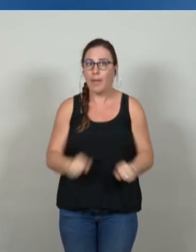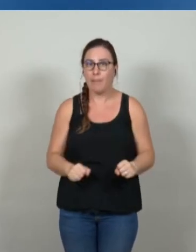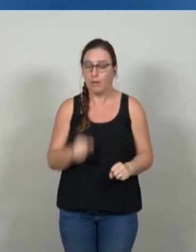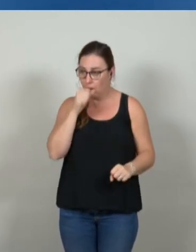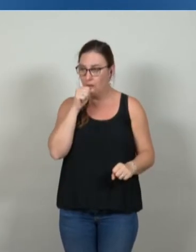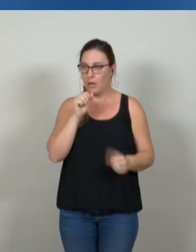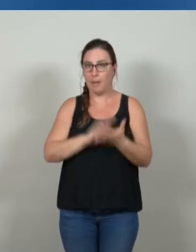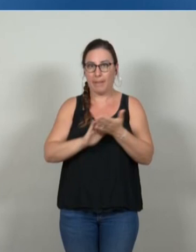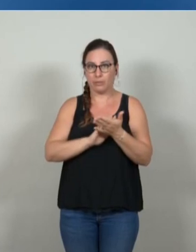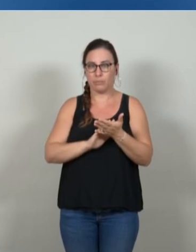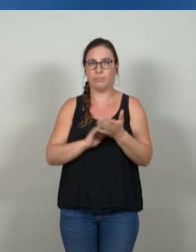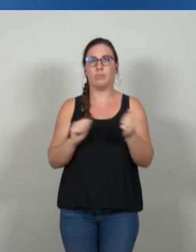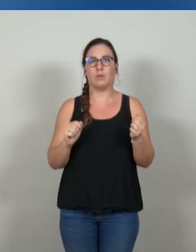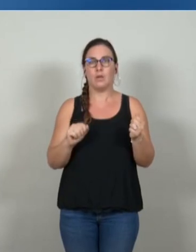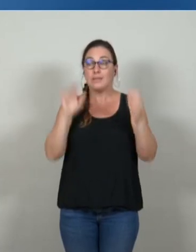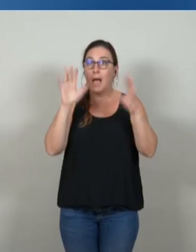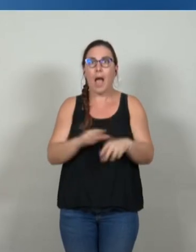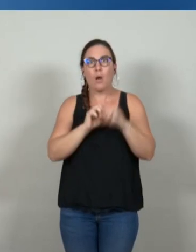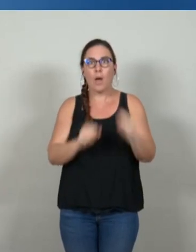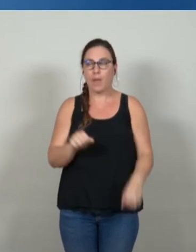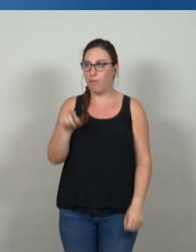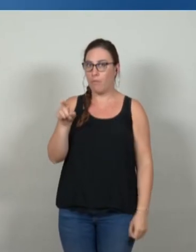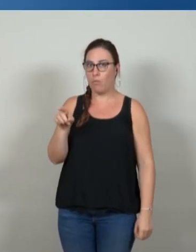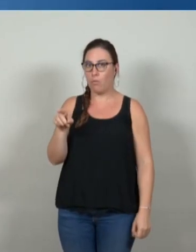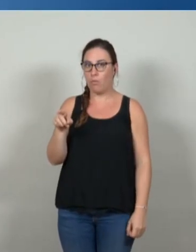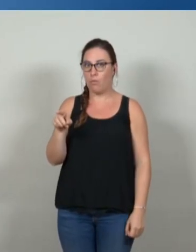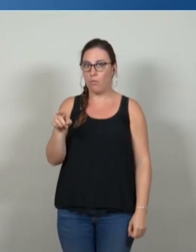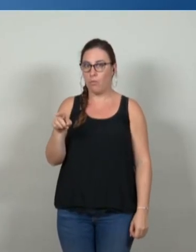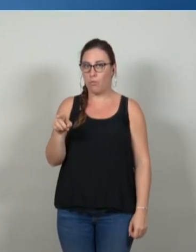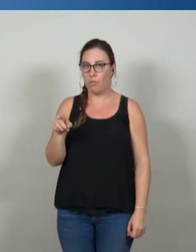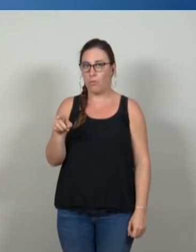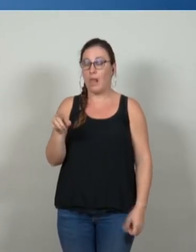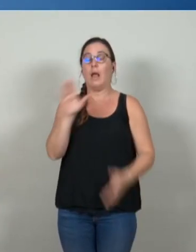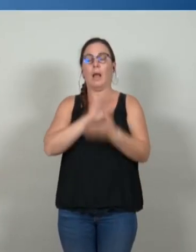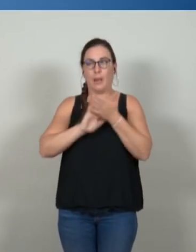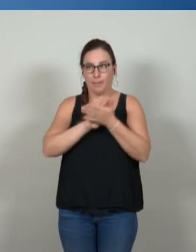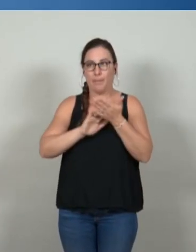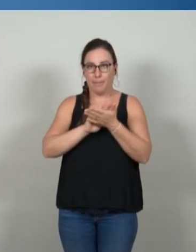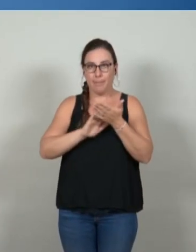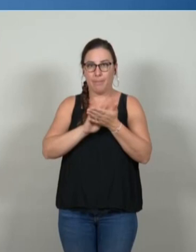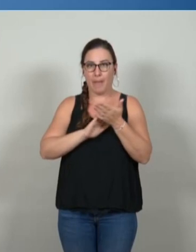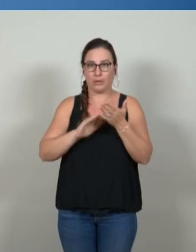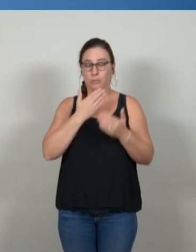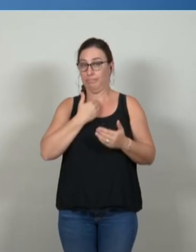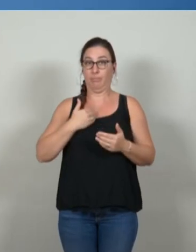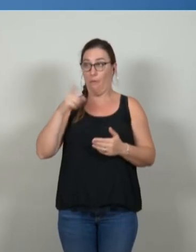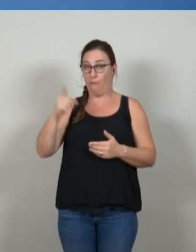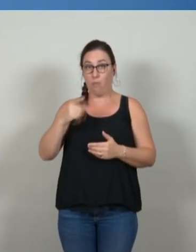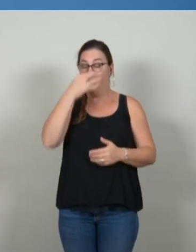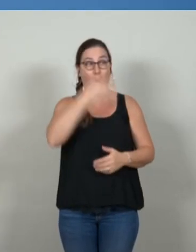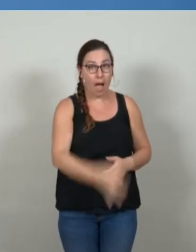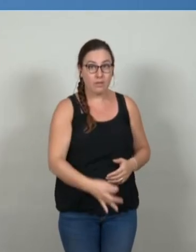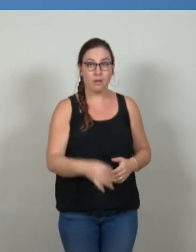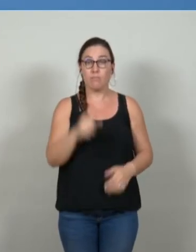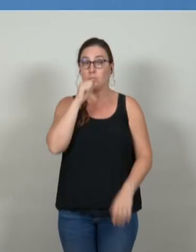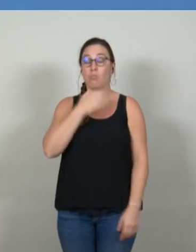pardon incroyable que vous ayez excusez-moi laissez passer ceci je